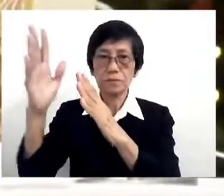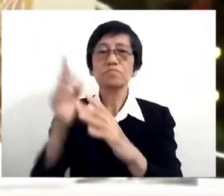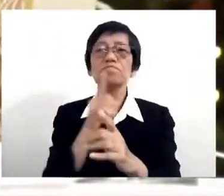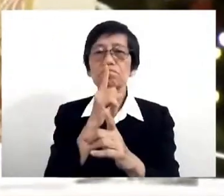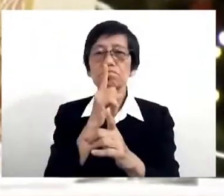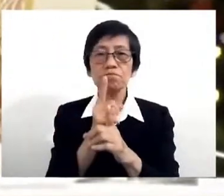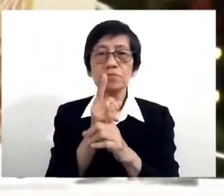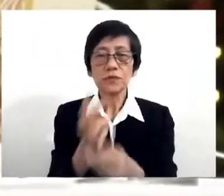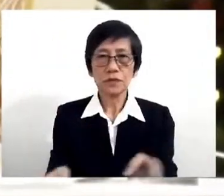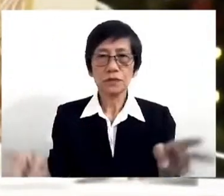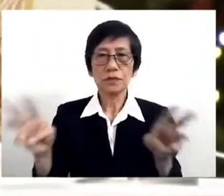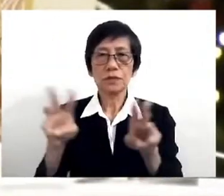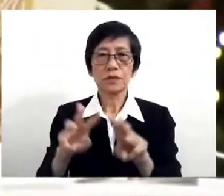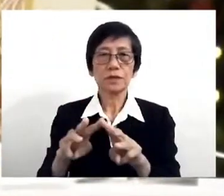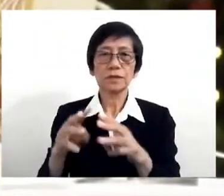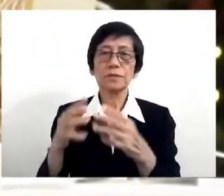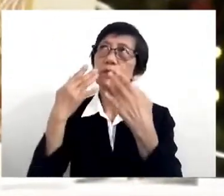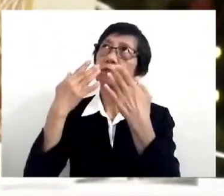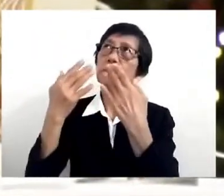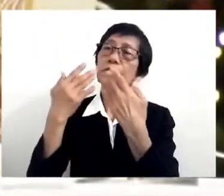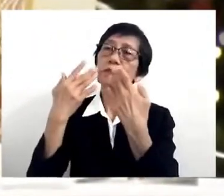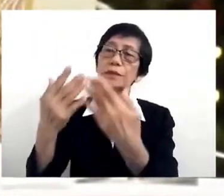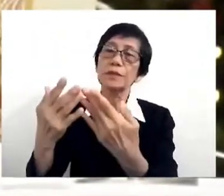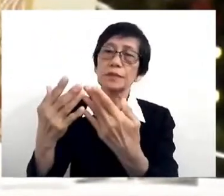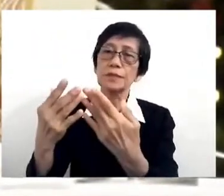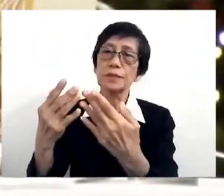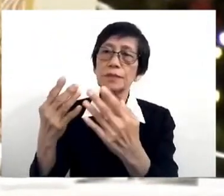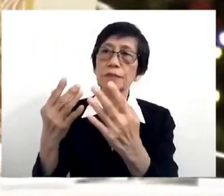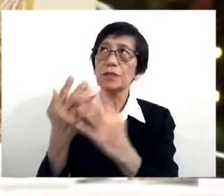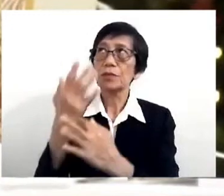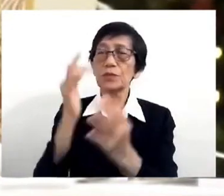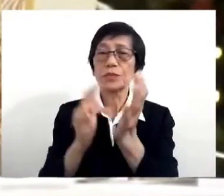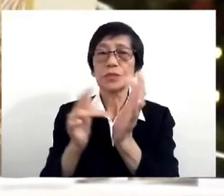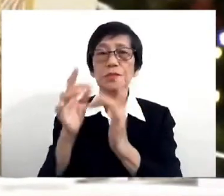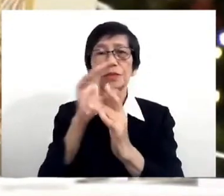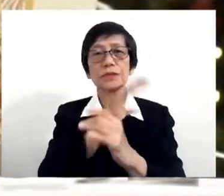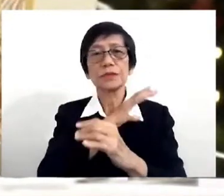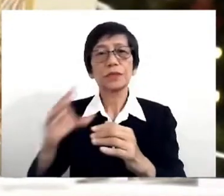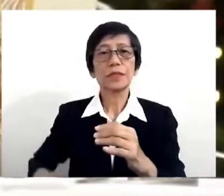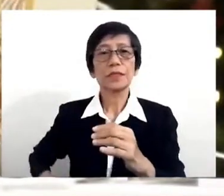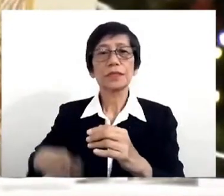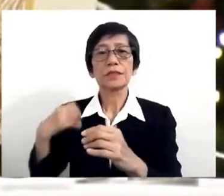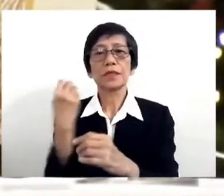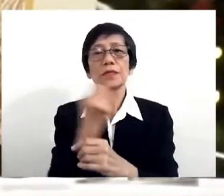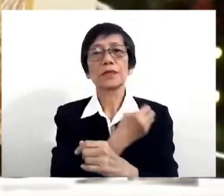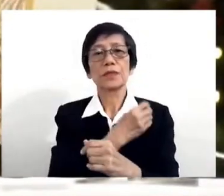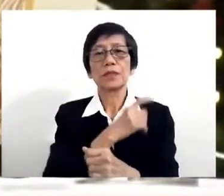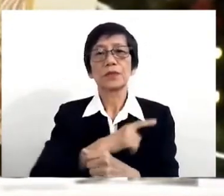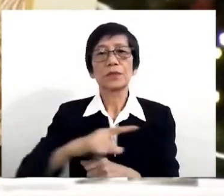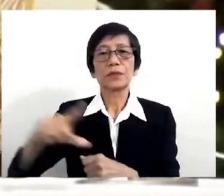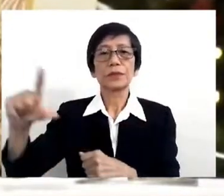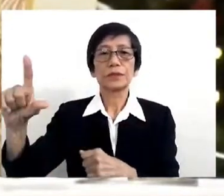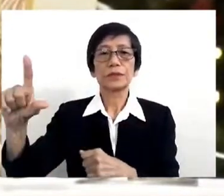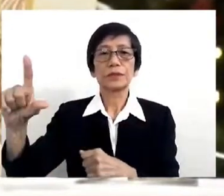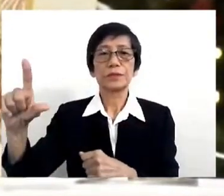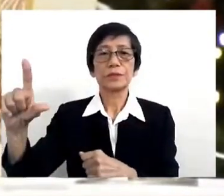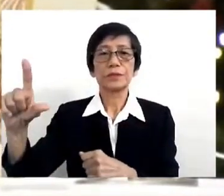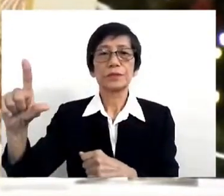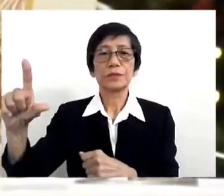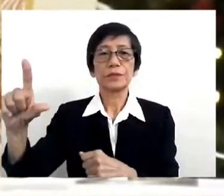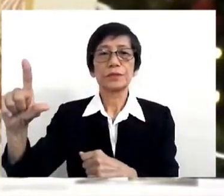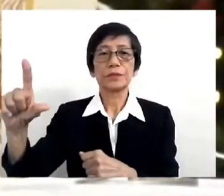aming pasalamatan sa pamamagitan ni Hesukristo na aming Panginoon. Ang pagsusugo mo sa